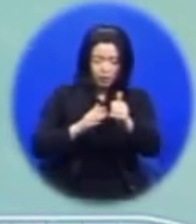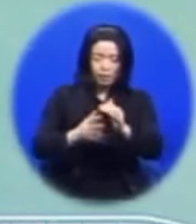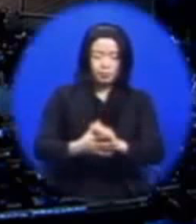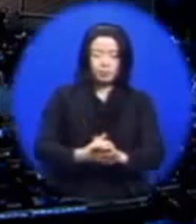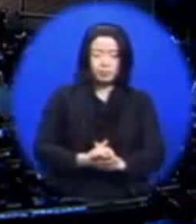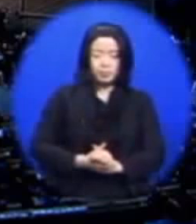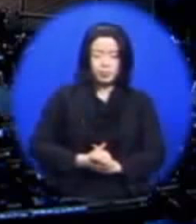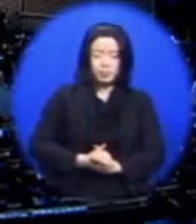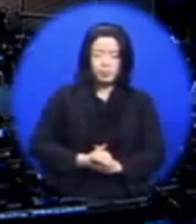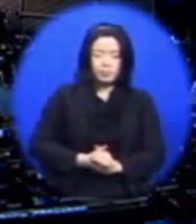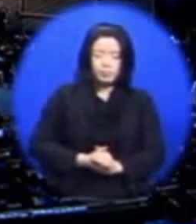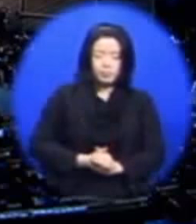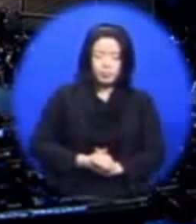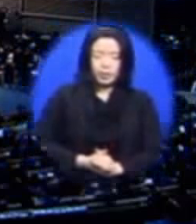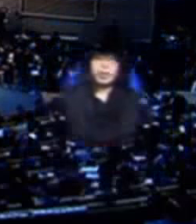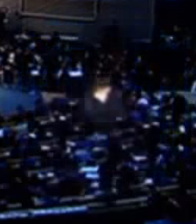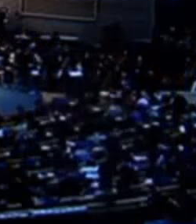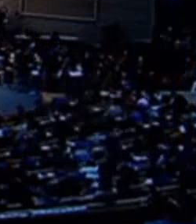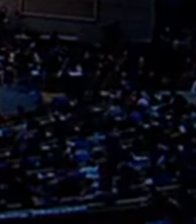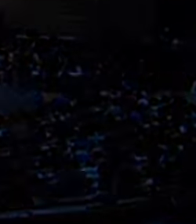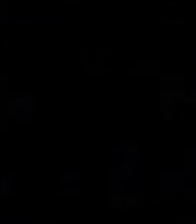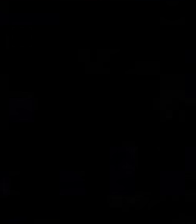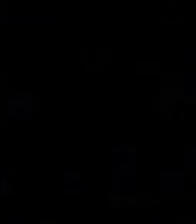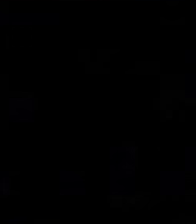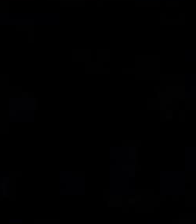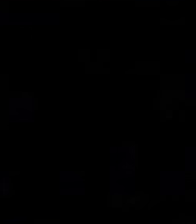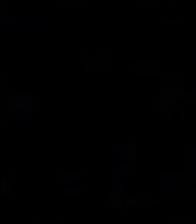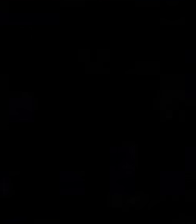기다 신 아버지 하나님 놀라우신 하나님